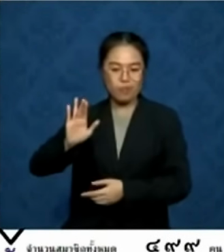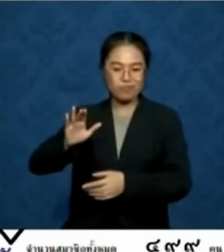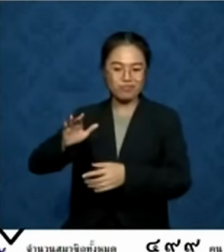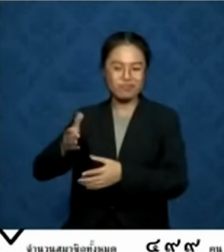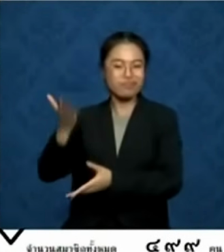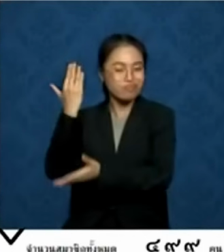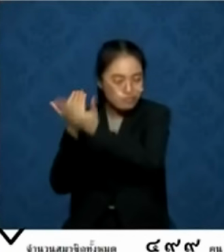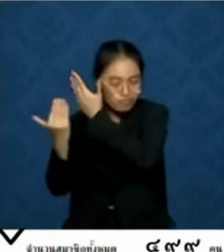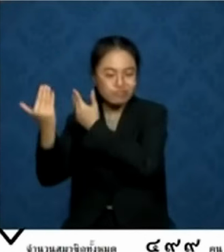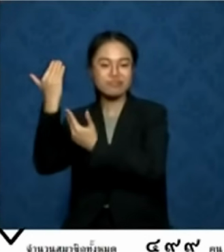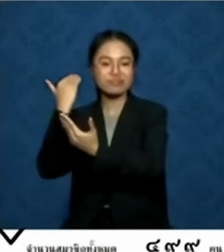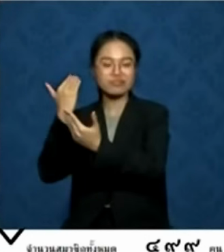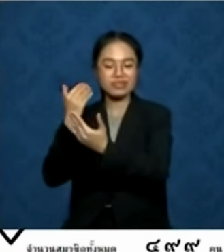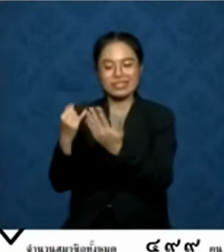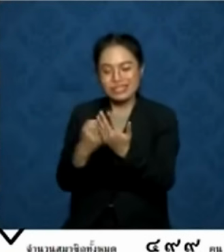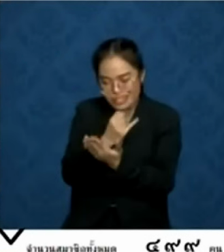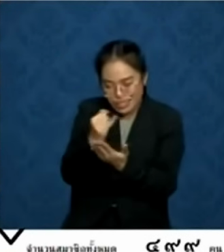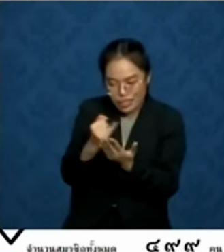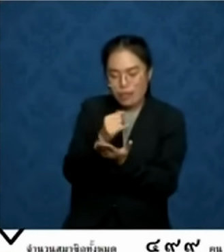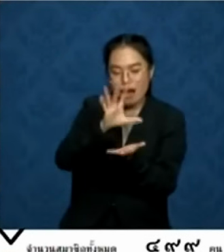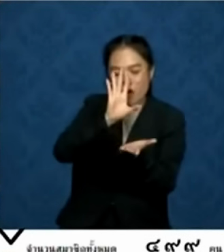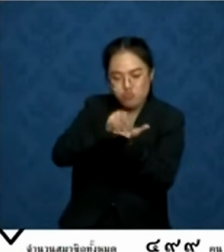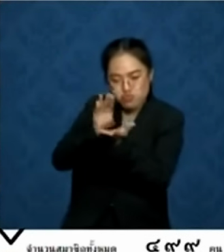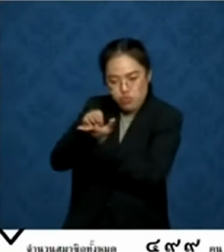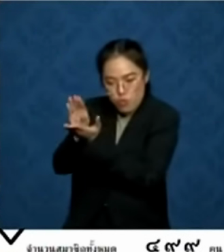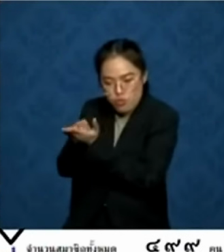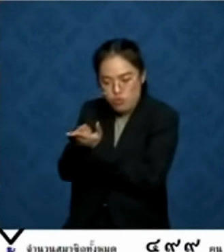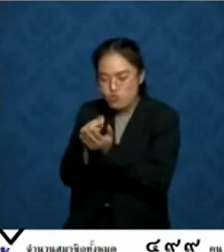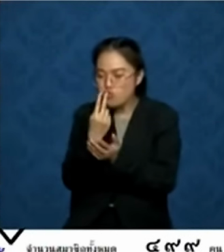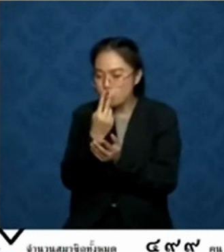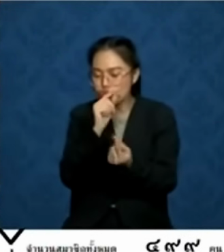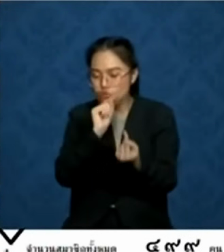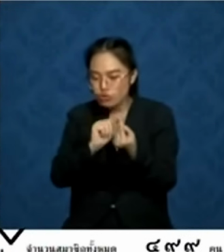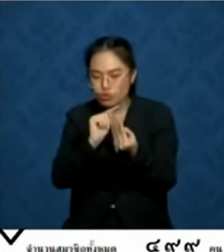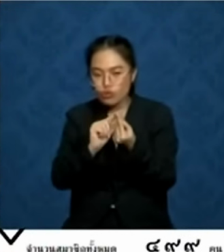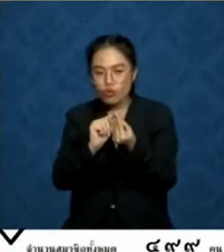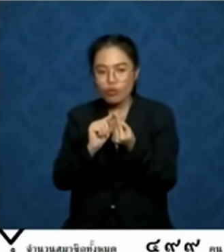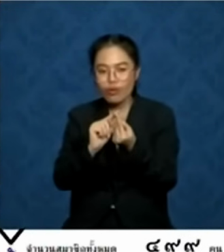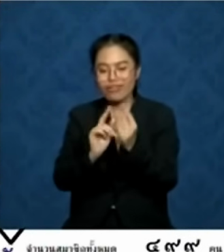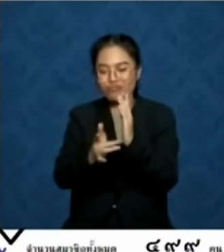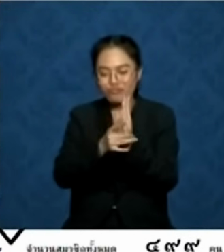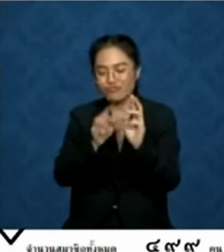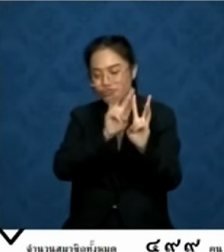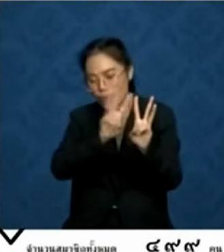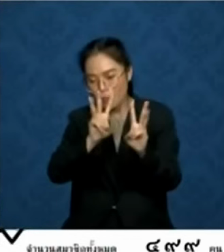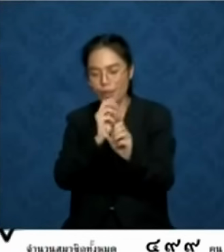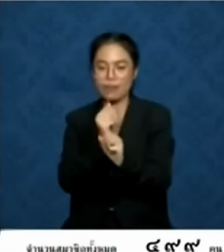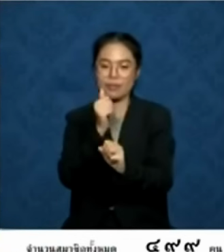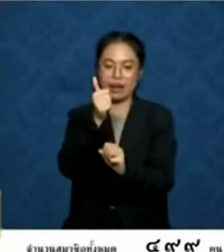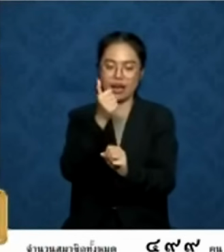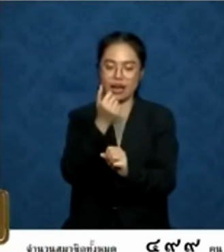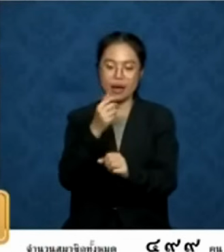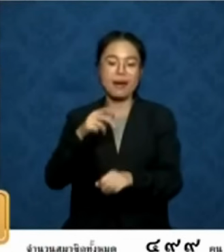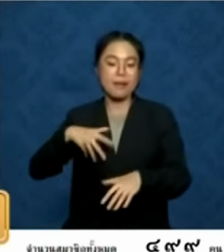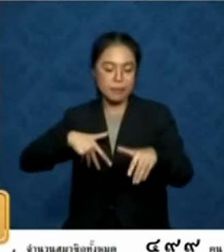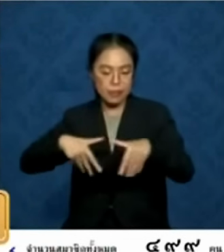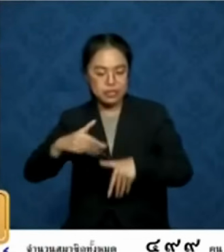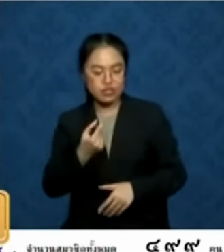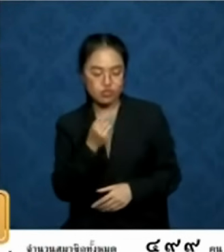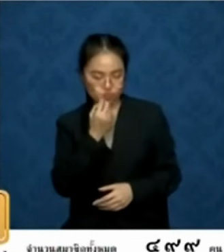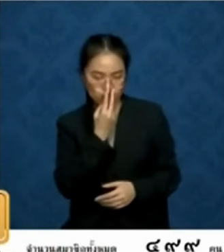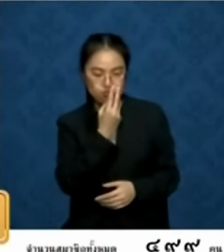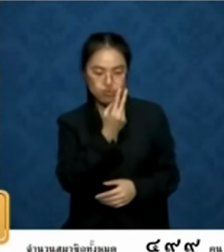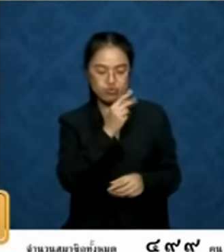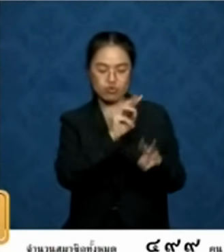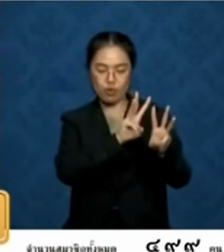ด้านมรดกศิลปะวัฒนธรรมในรูปแบบดิจิตอลเพื่อให้ประชาชนสามารถเข้าถึงองค์ความรู้และพัฒนาต่อย